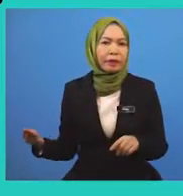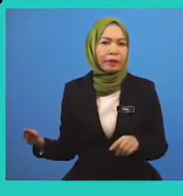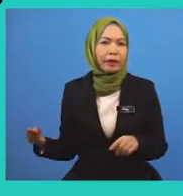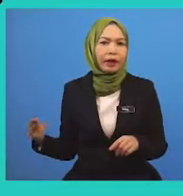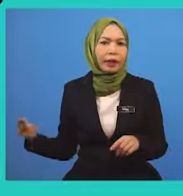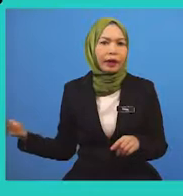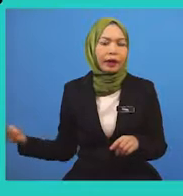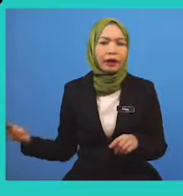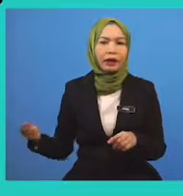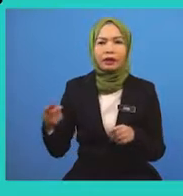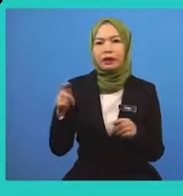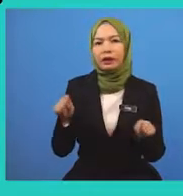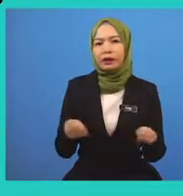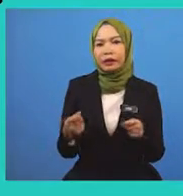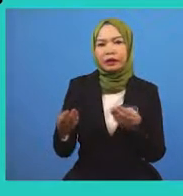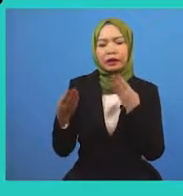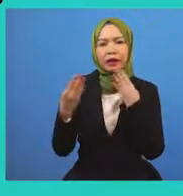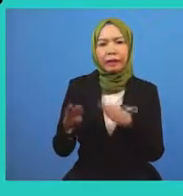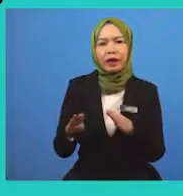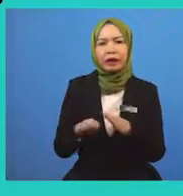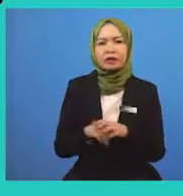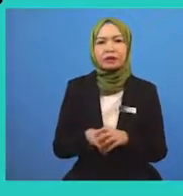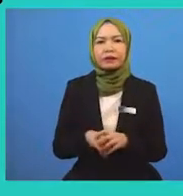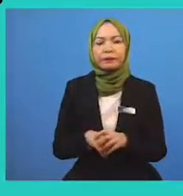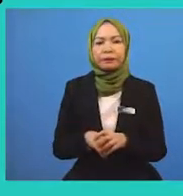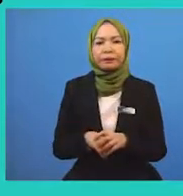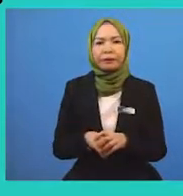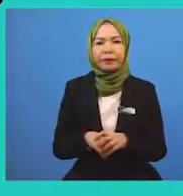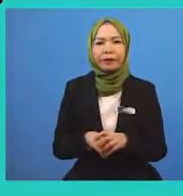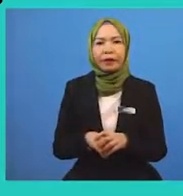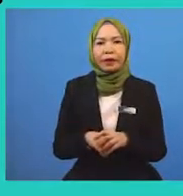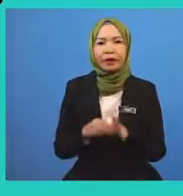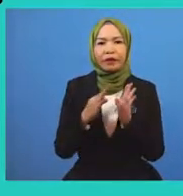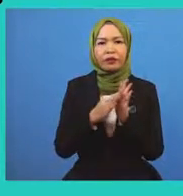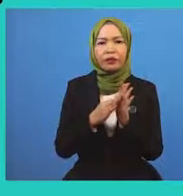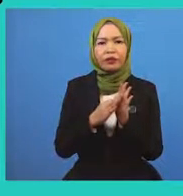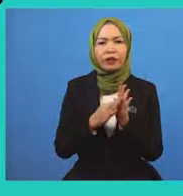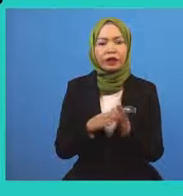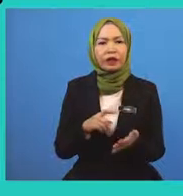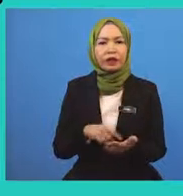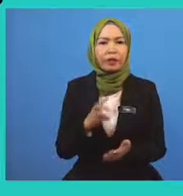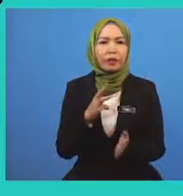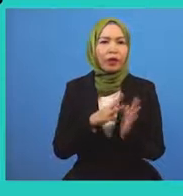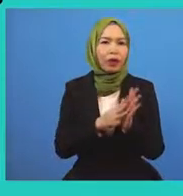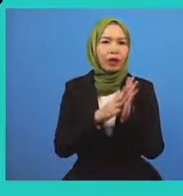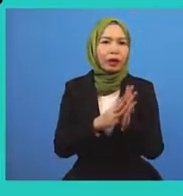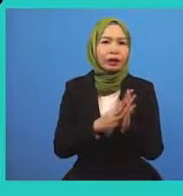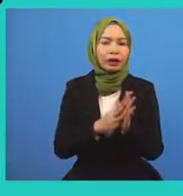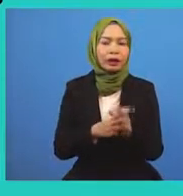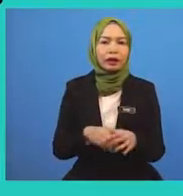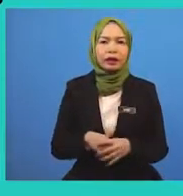kelima, ini adalah formula yang mewakili kandungan tenaga haba untuk tindak